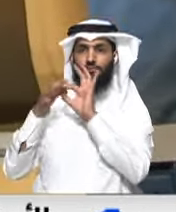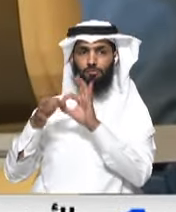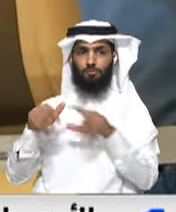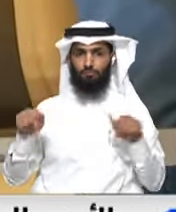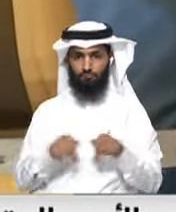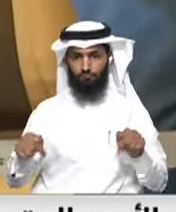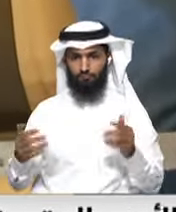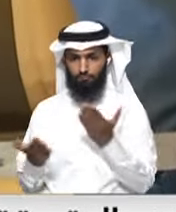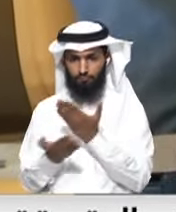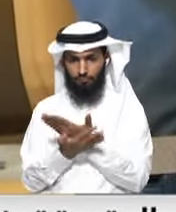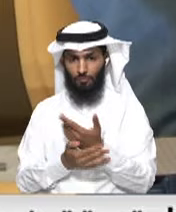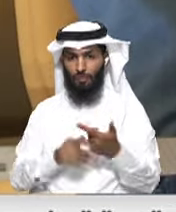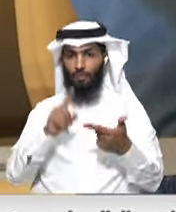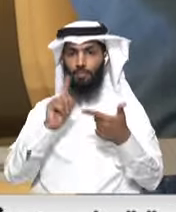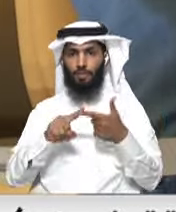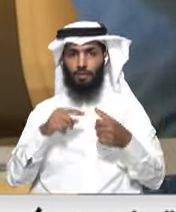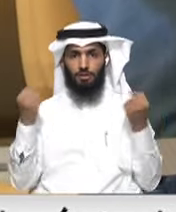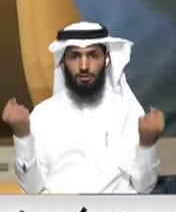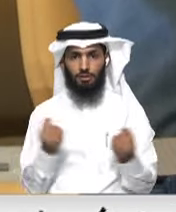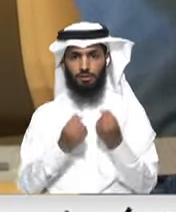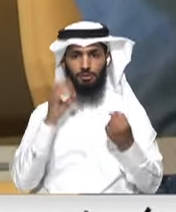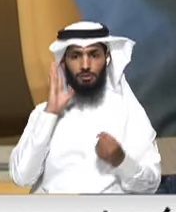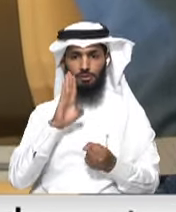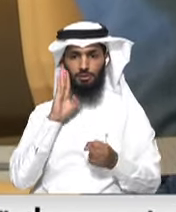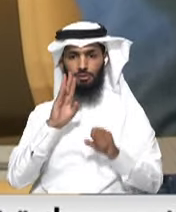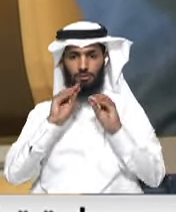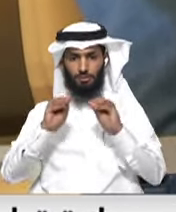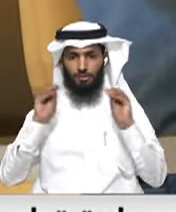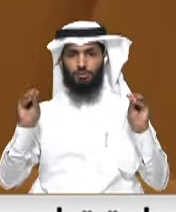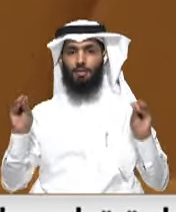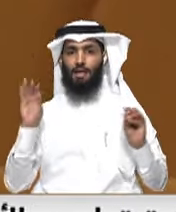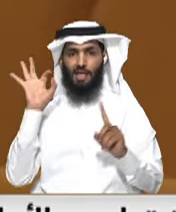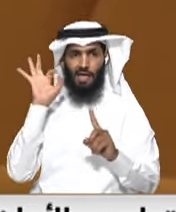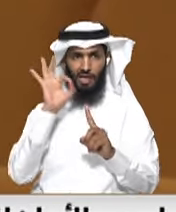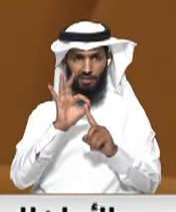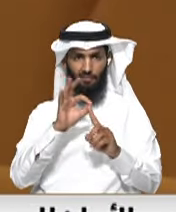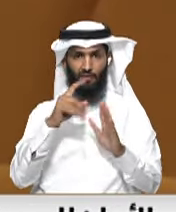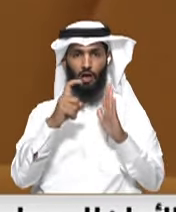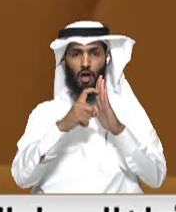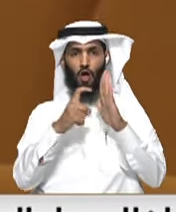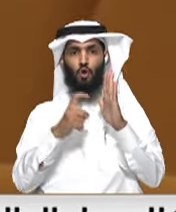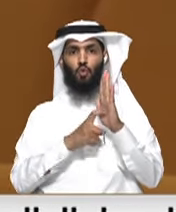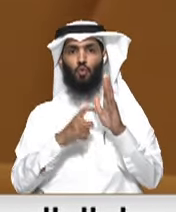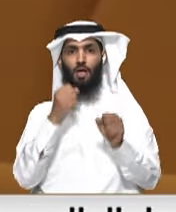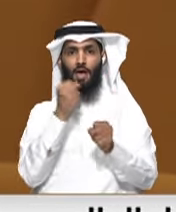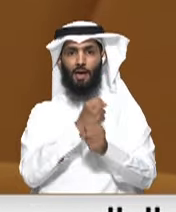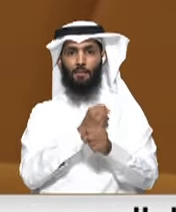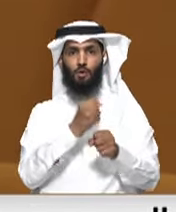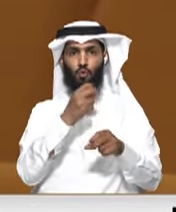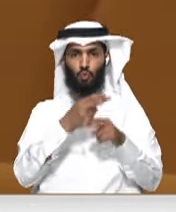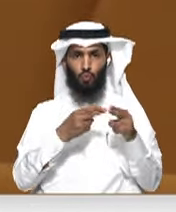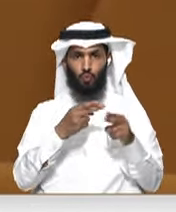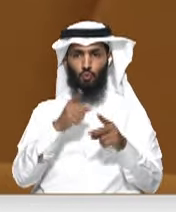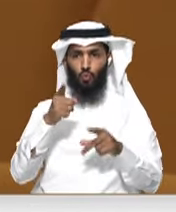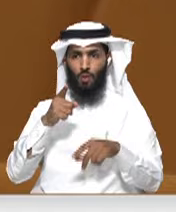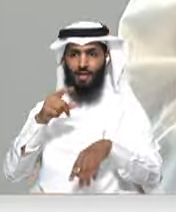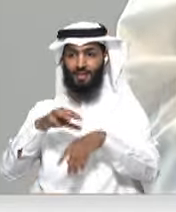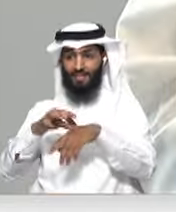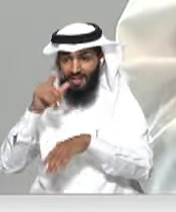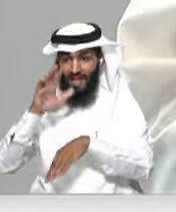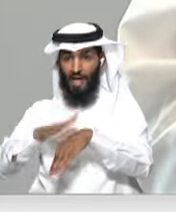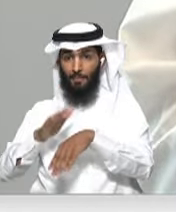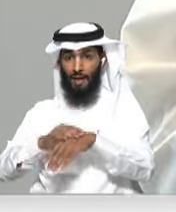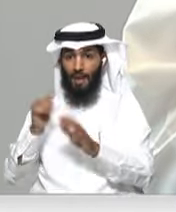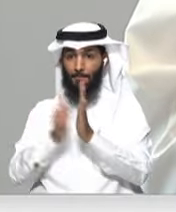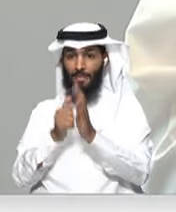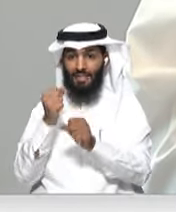وإقامة دورات وبرامج تدريبية متخصصة في مجال قانون العمل الكويتي وقانون العمالة المنزلية.